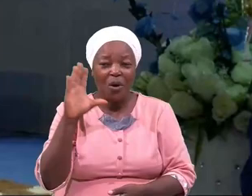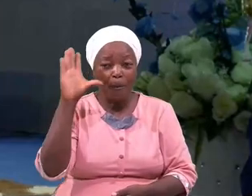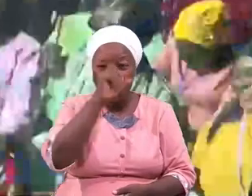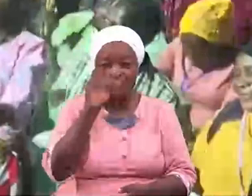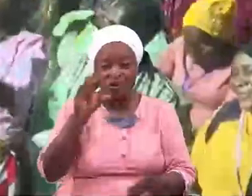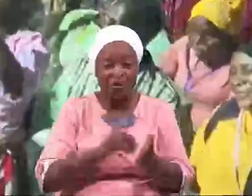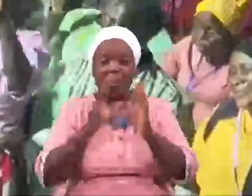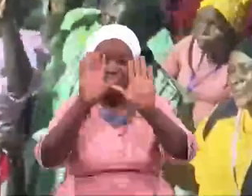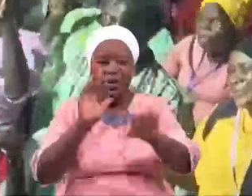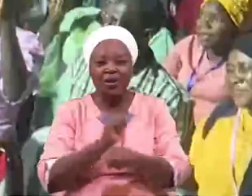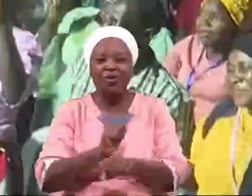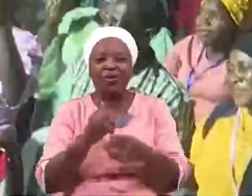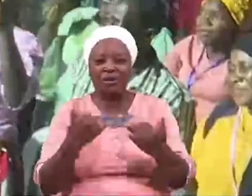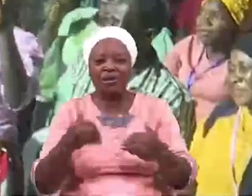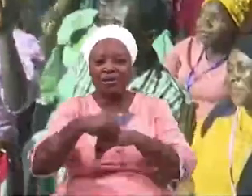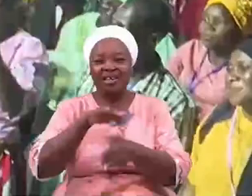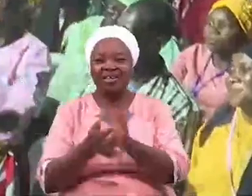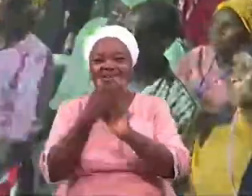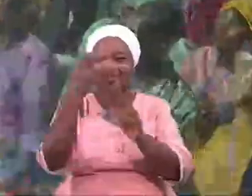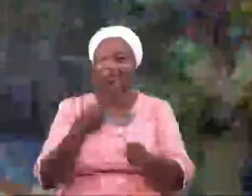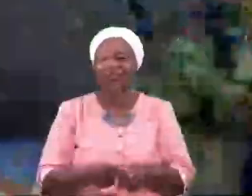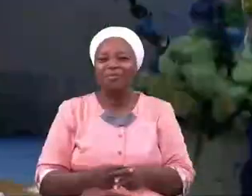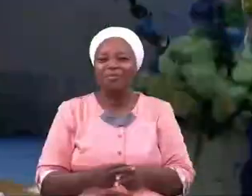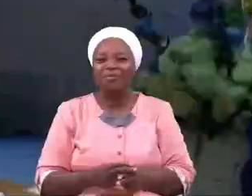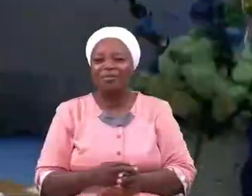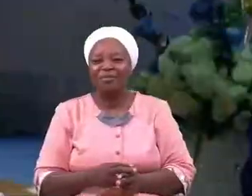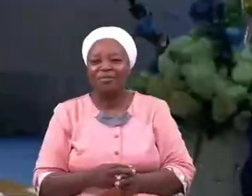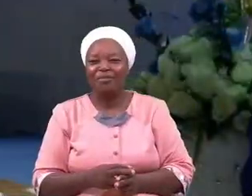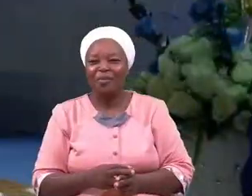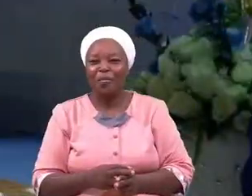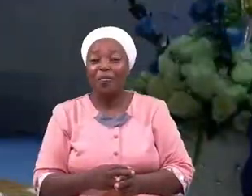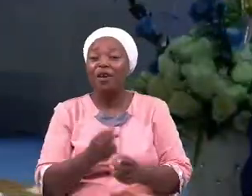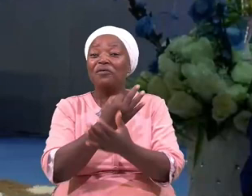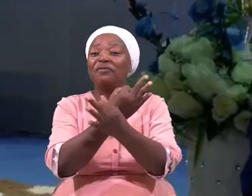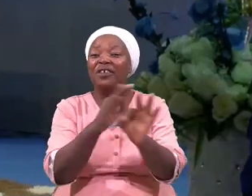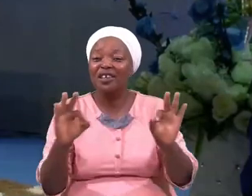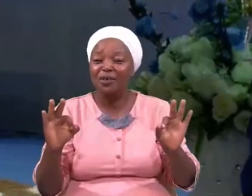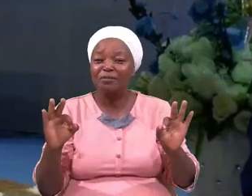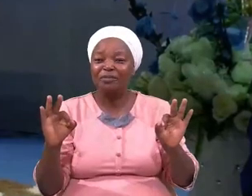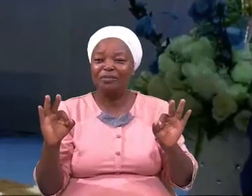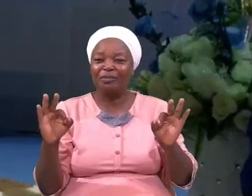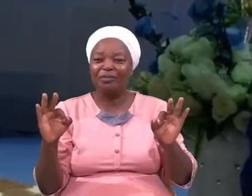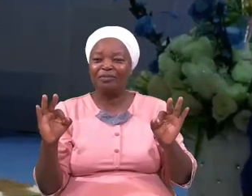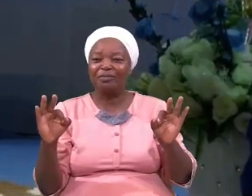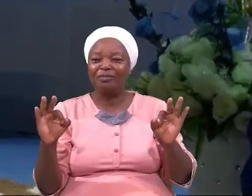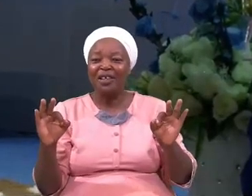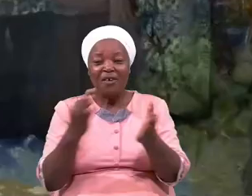Vous n'allez pas rater votre miracle ce soir. Vous aurez la liberté,